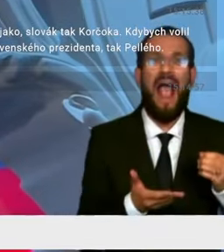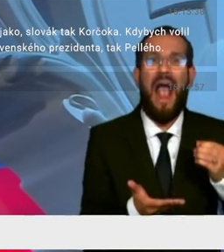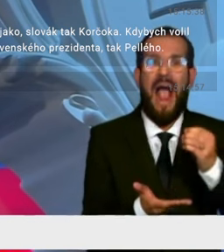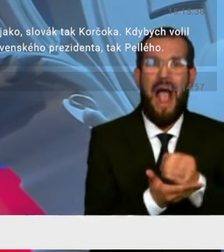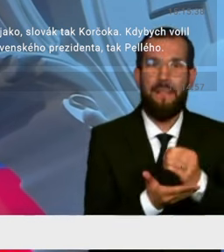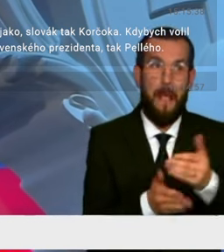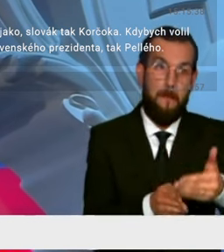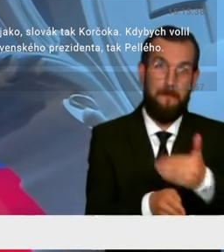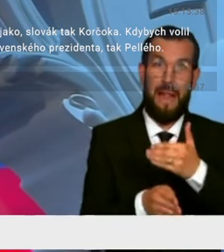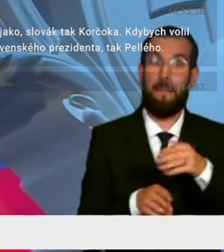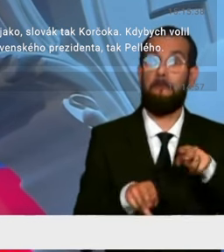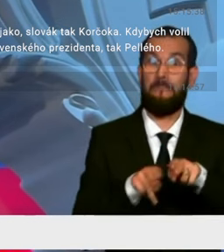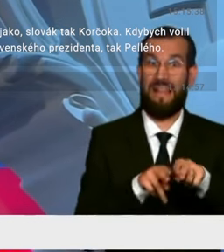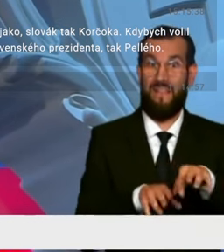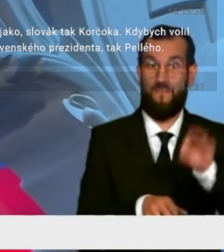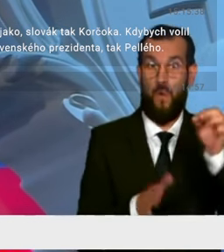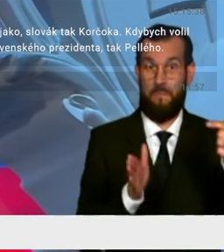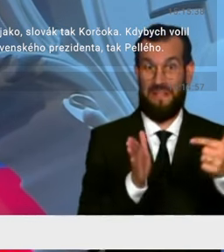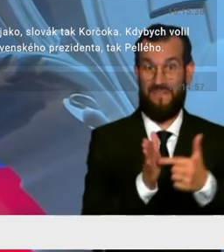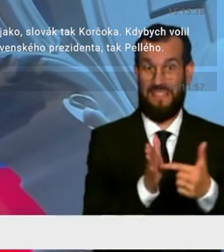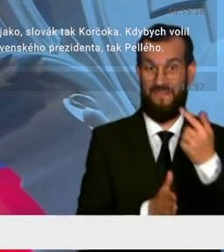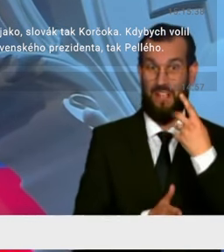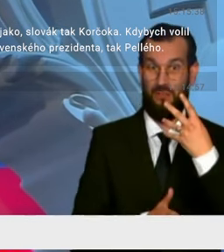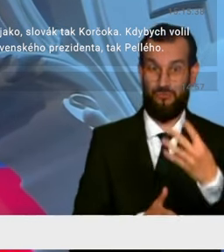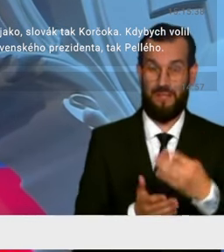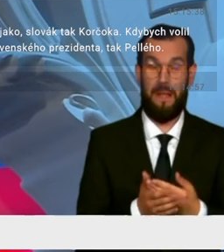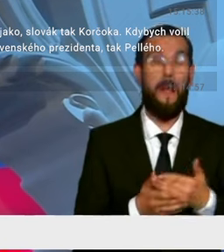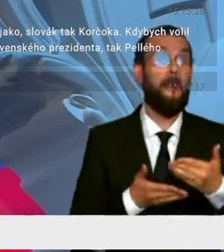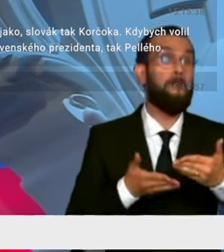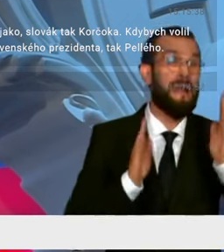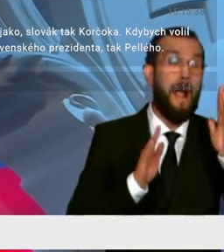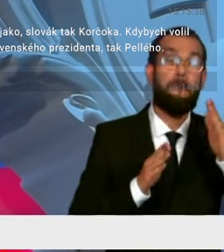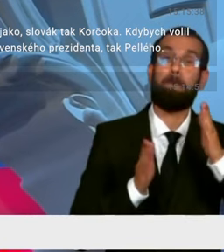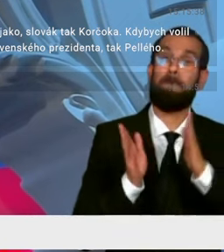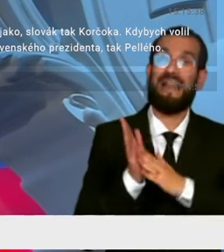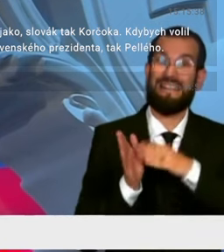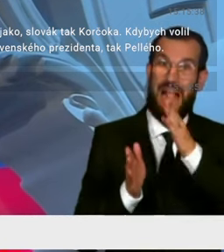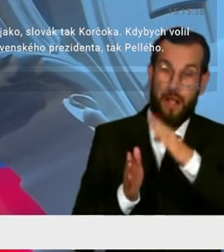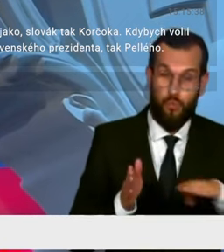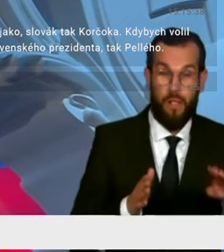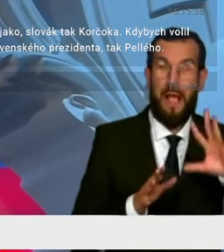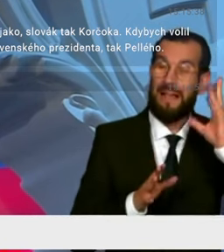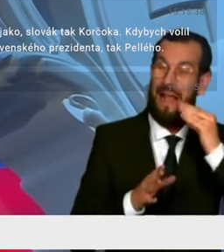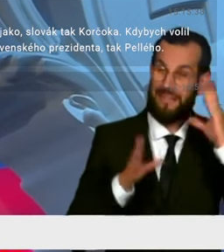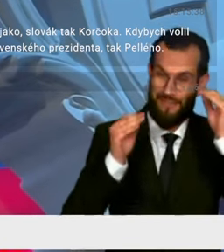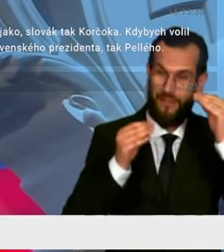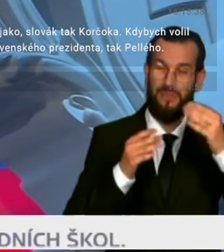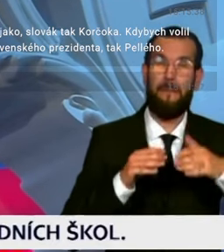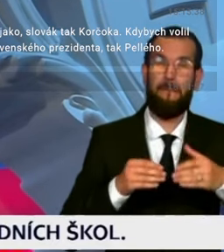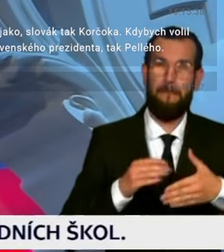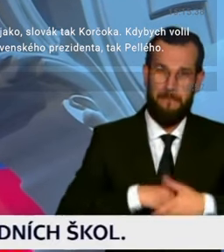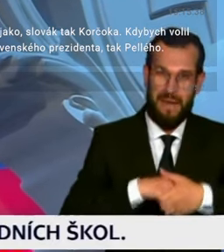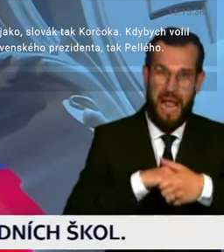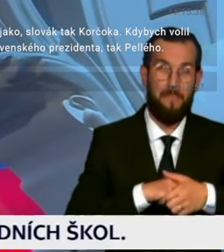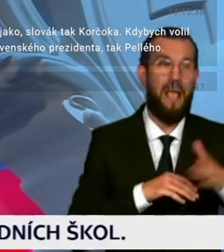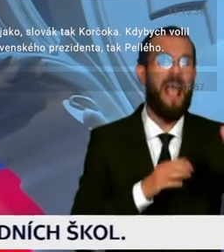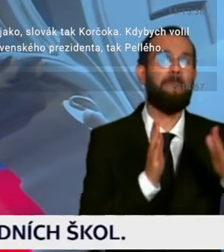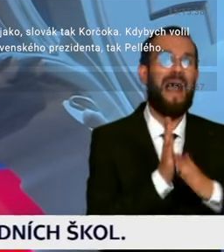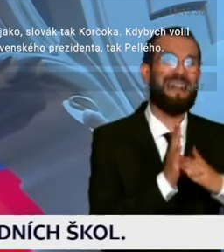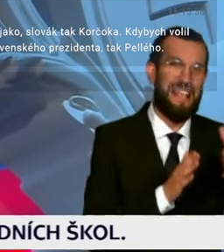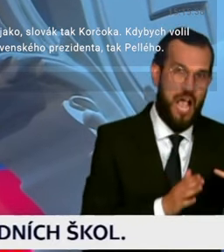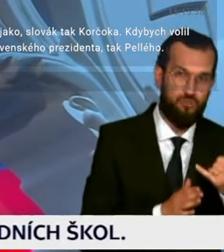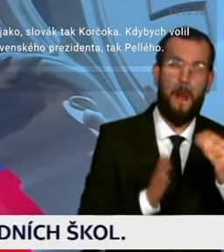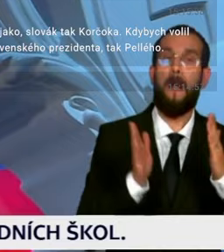prezidentskými voľbami 2024 z Bratislavskej Mlynskej doliny vám krásny večer želajú Marta jančkárová a Marek